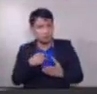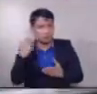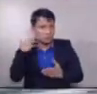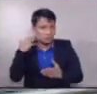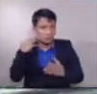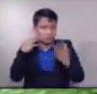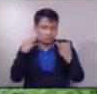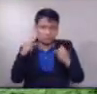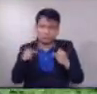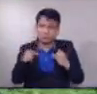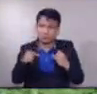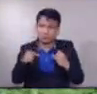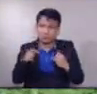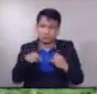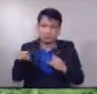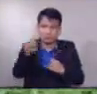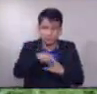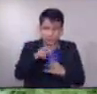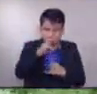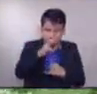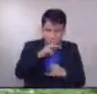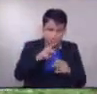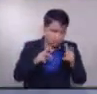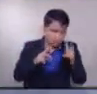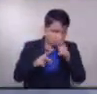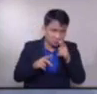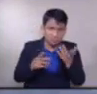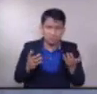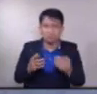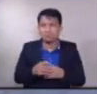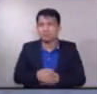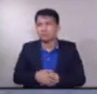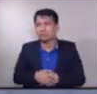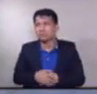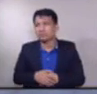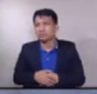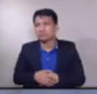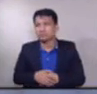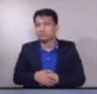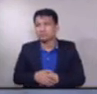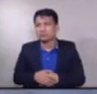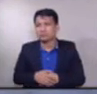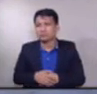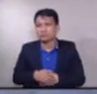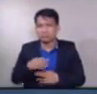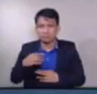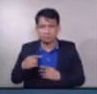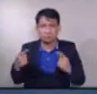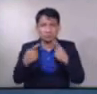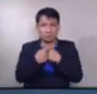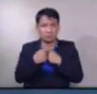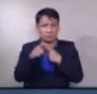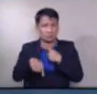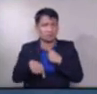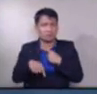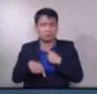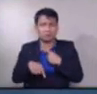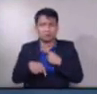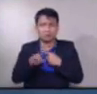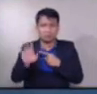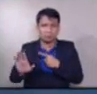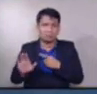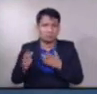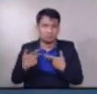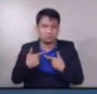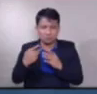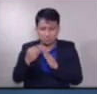lang? May problema naman din ng Visayas at Luzon. So yun lang ba ang kinokontra ninyo? Kasi nandiyan na, no?